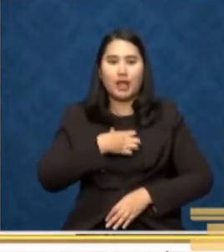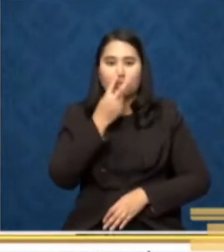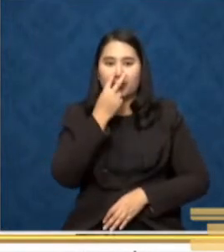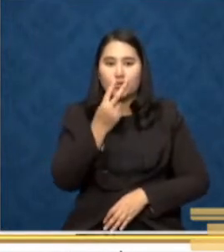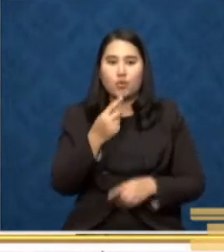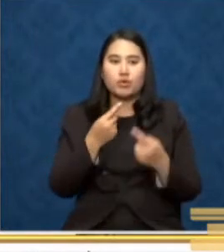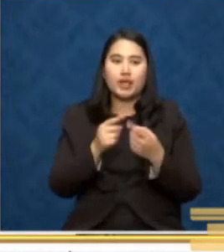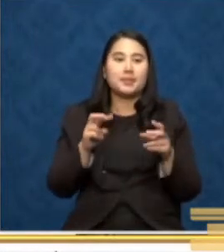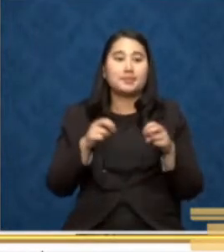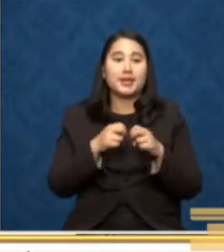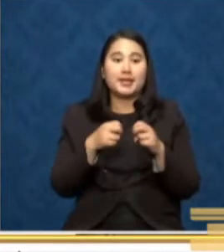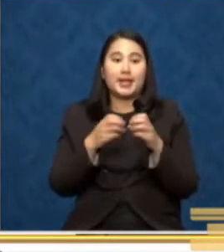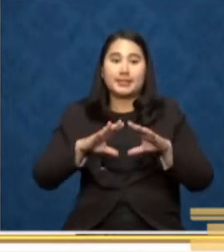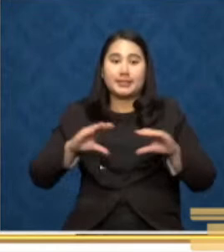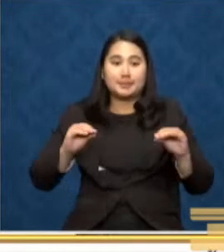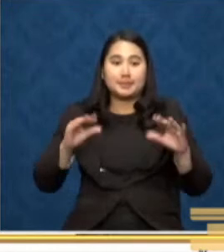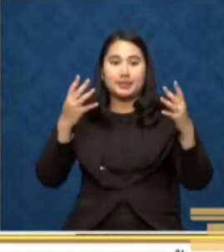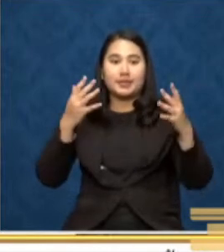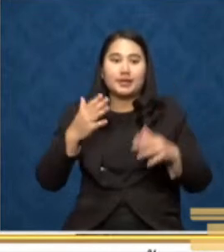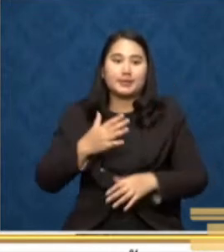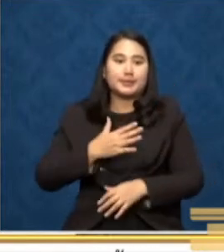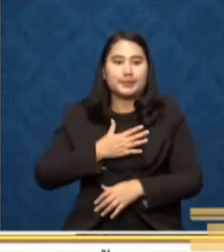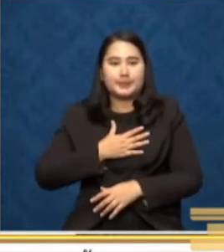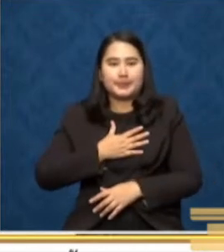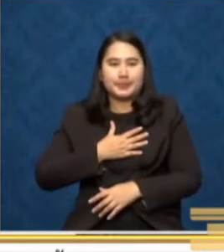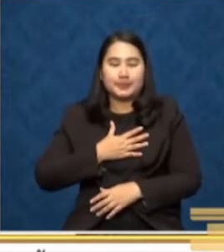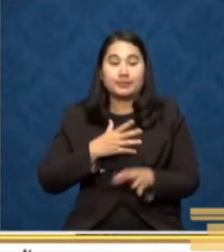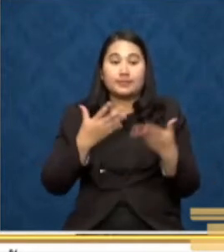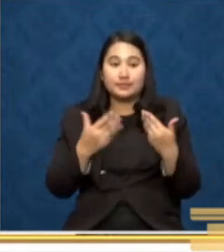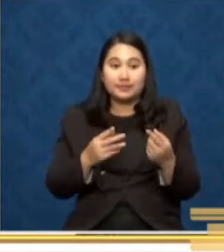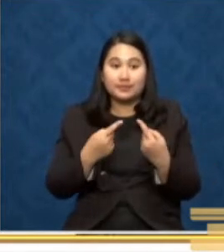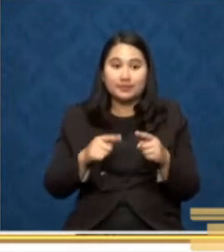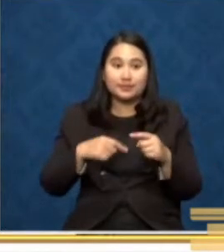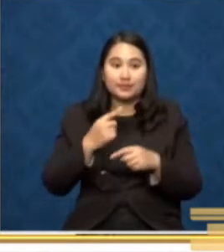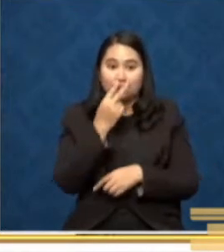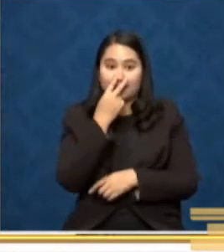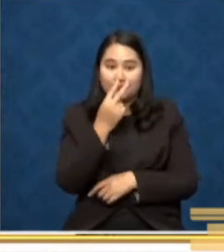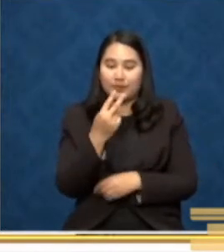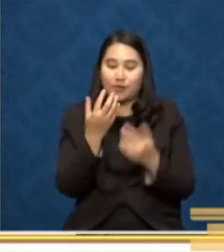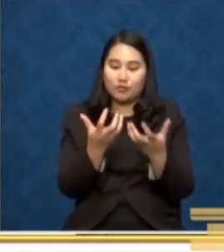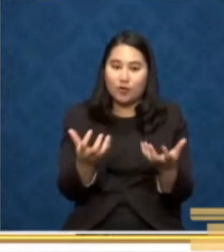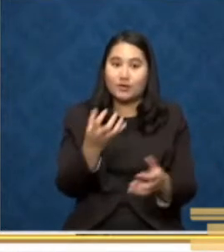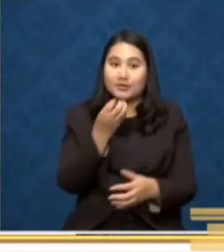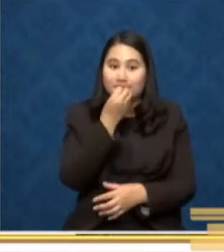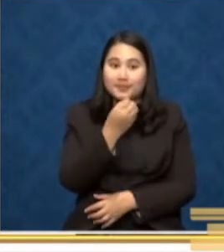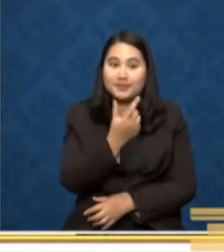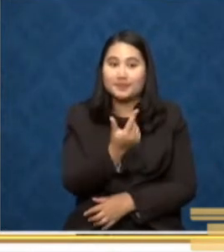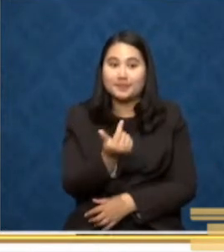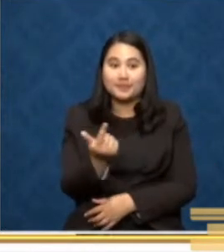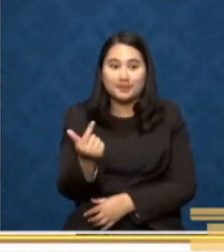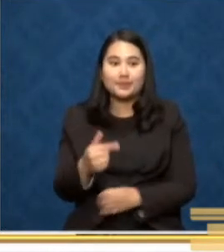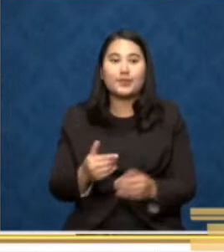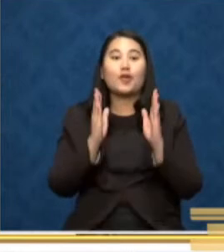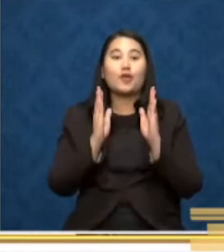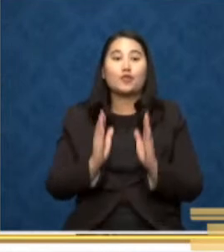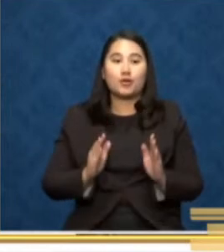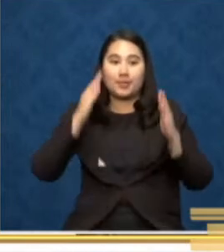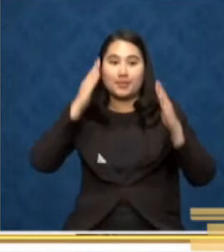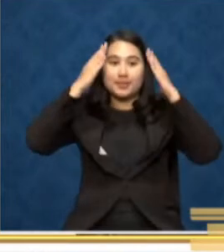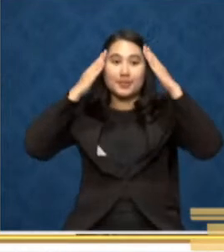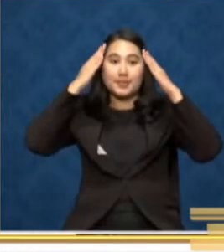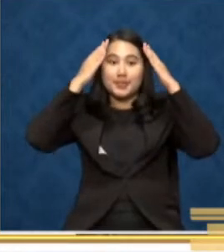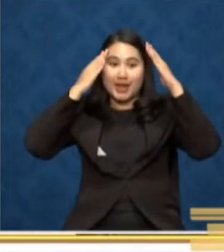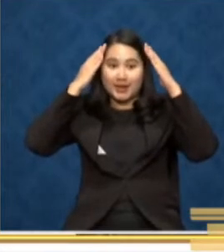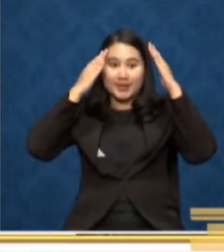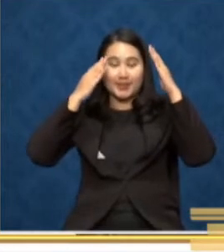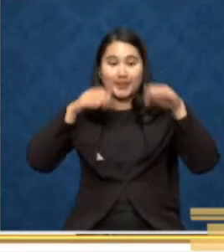ด้วยกับความไม่สงบก็ไม่กล้าไปแต่พอไปแล้วเนี่ยเรามีทั้งอาหารที่ดีนะครับวันนี้เนี่ยคนมาเลเซียที่ติดอยู่